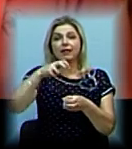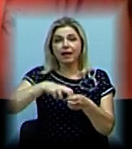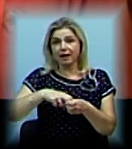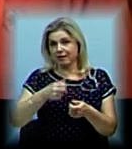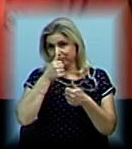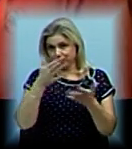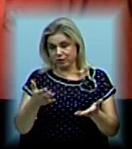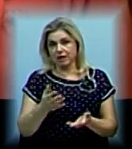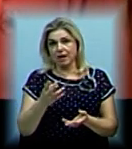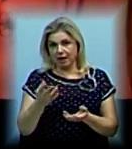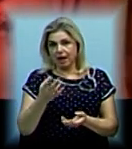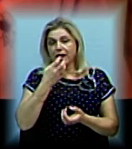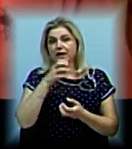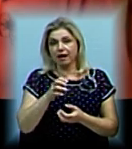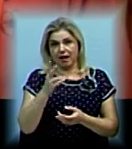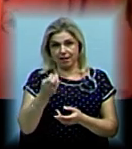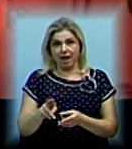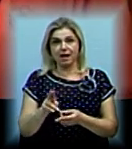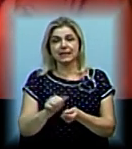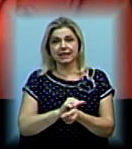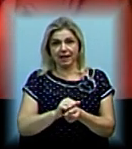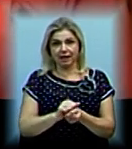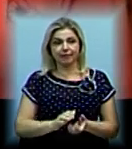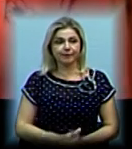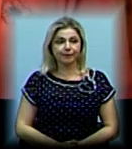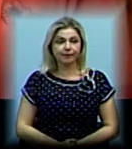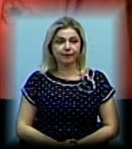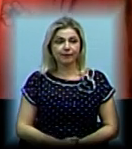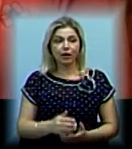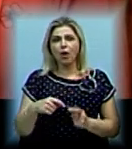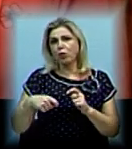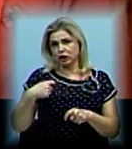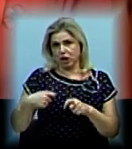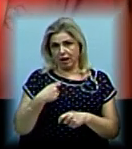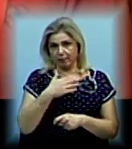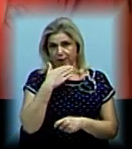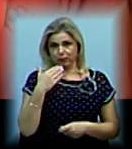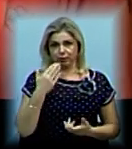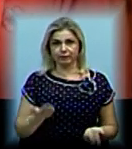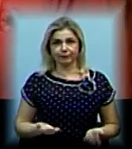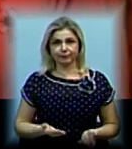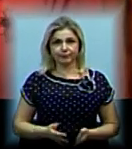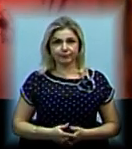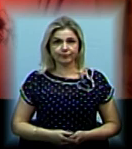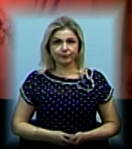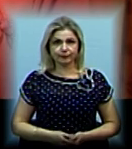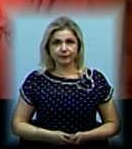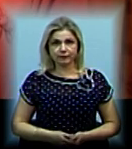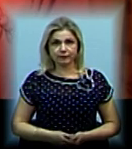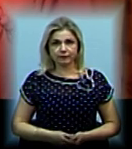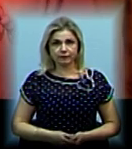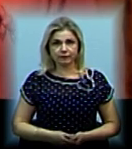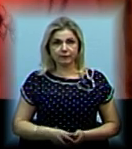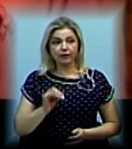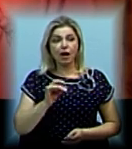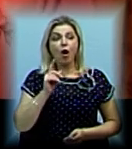стирку. Ну это, то есть, одни такие ущербы, ущербное состояние такое. И